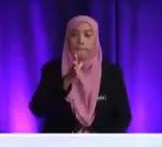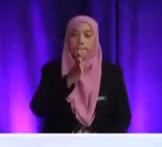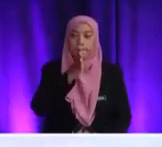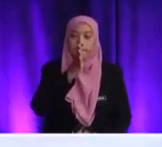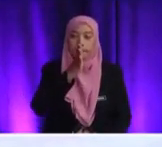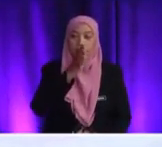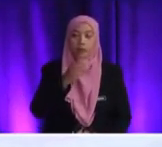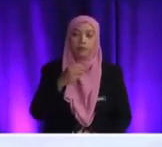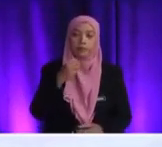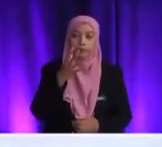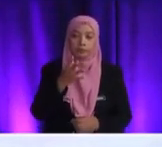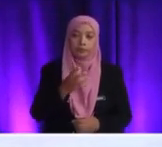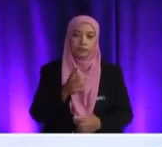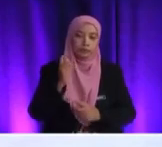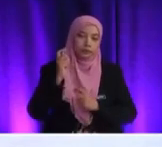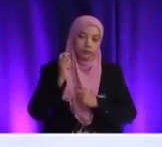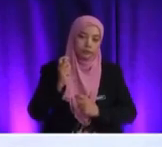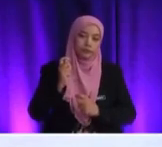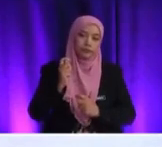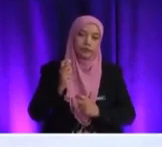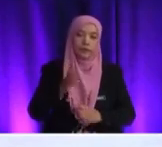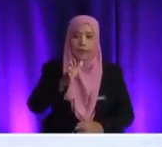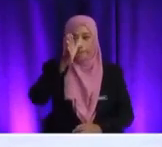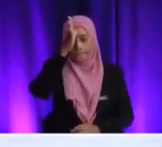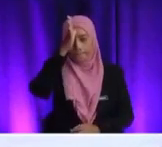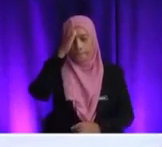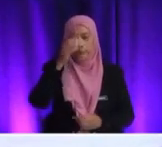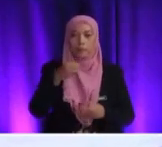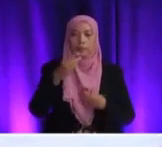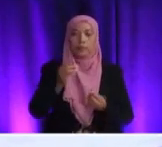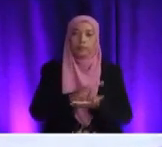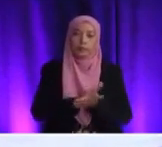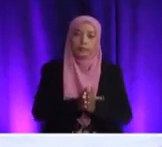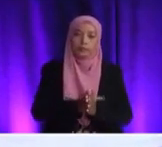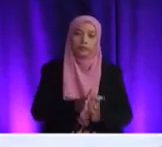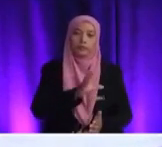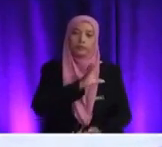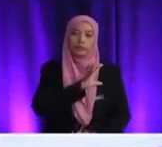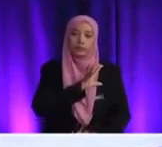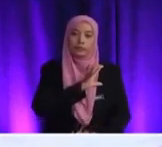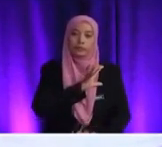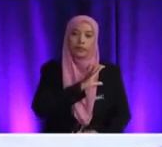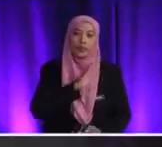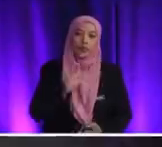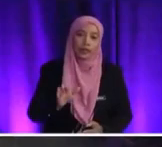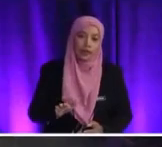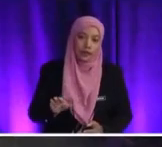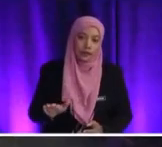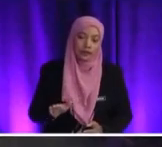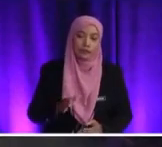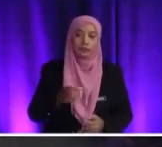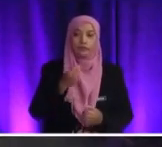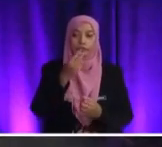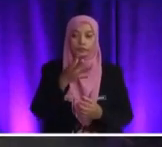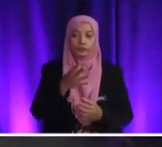aspal Bapak saya sudah di polis adik saya selesai kawin cuma ada itu